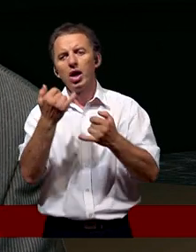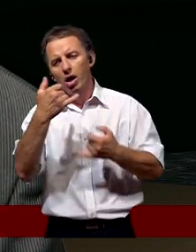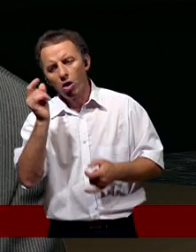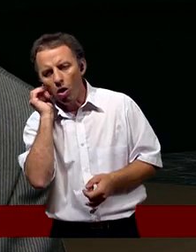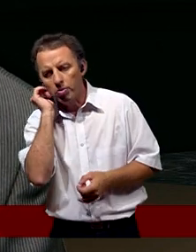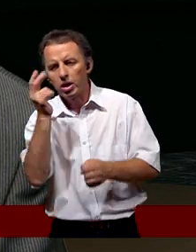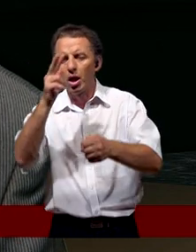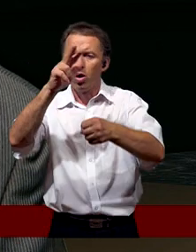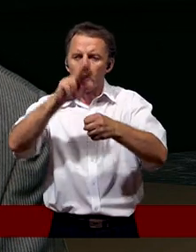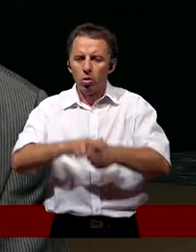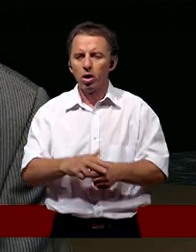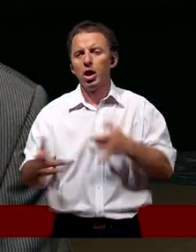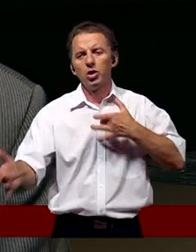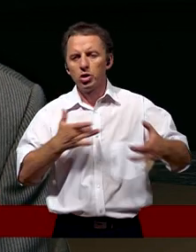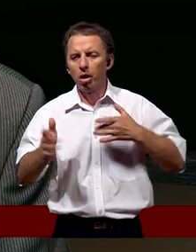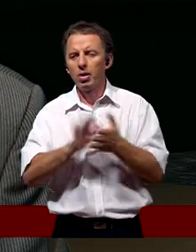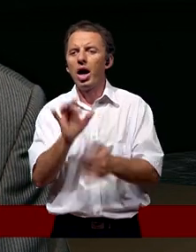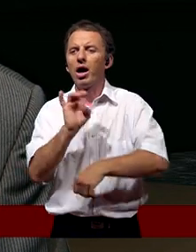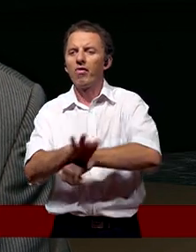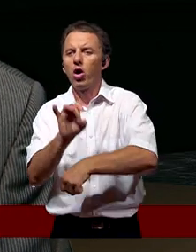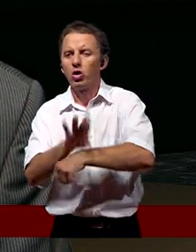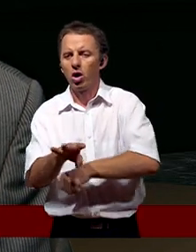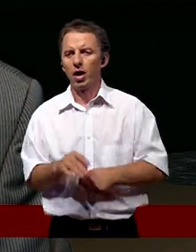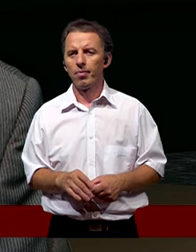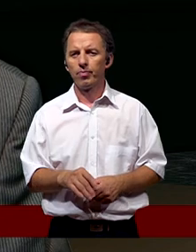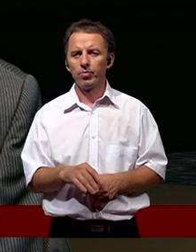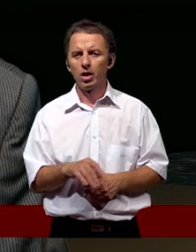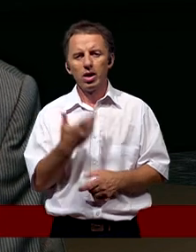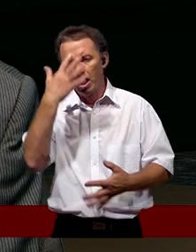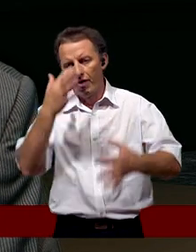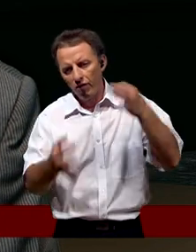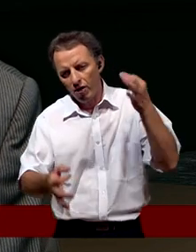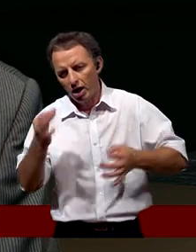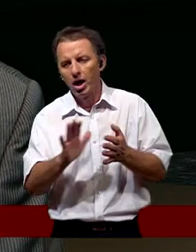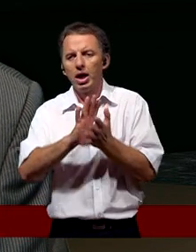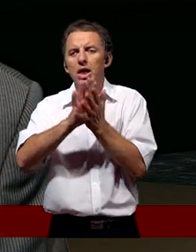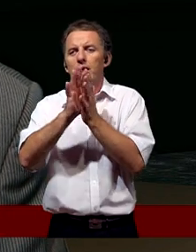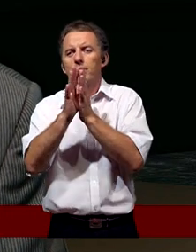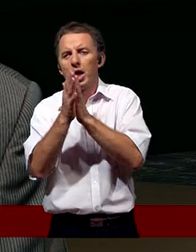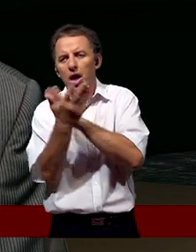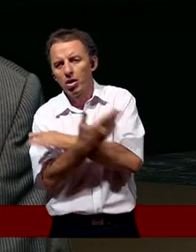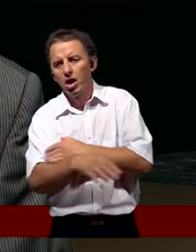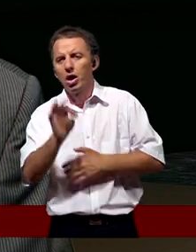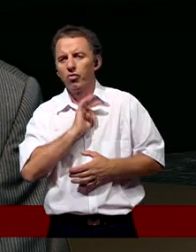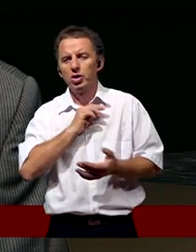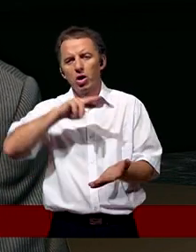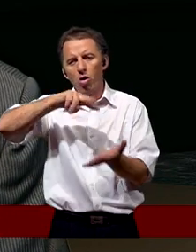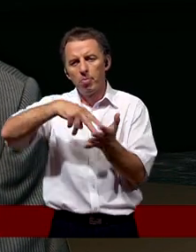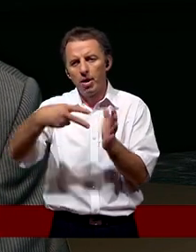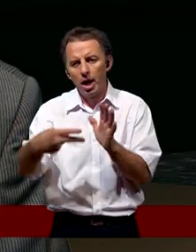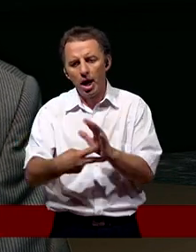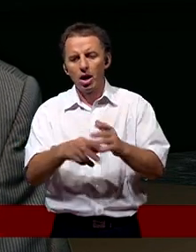jeszcze kobietę, która cierpi na krwotok. I nie waha się zmienić swojego